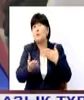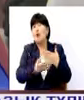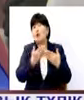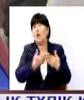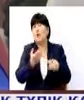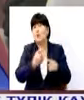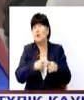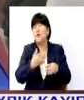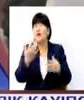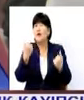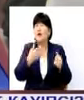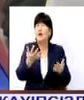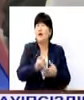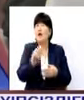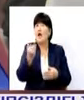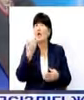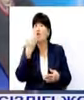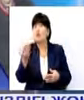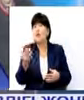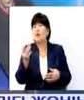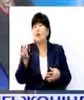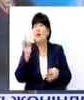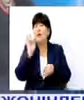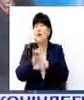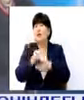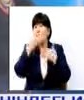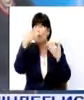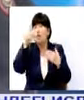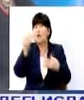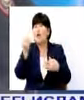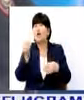тарту үшін деп ақша сұрағандар алданып, бейтаныс адамдардың шотына ақша аударады.